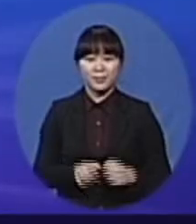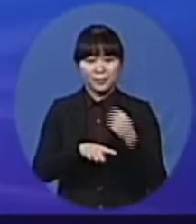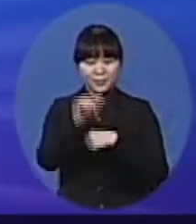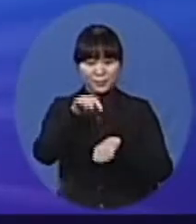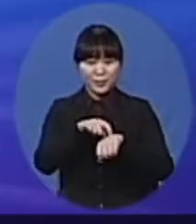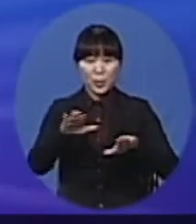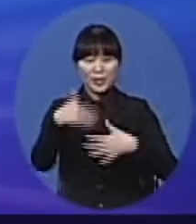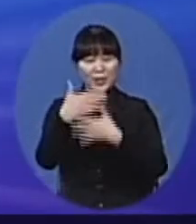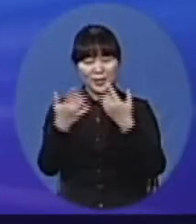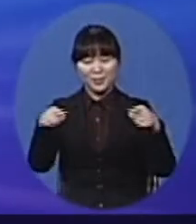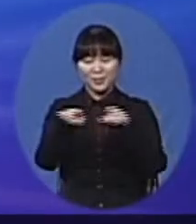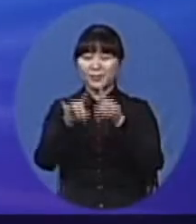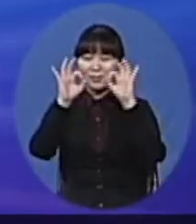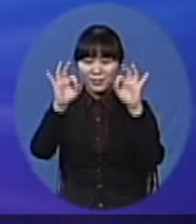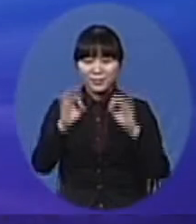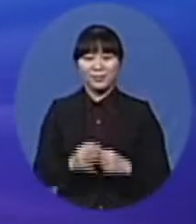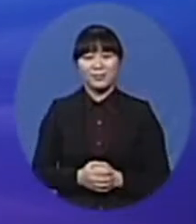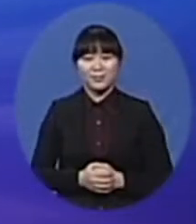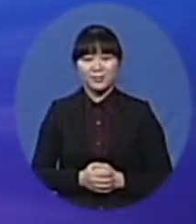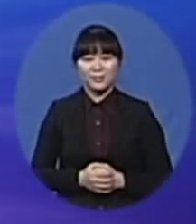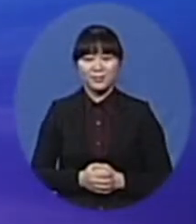이야기가 있는 시간 오늘의 영상 함께 보시죠.